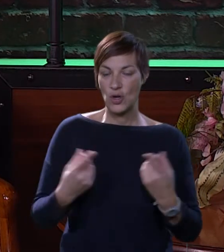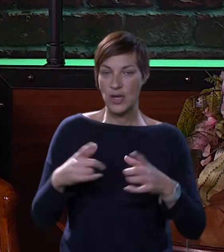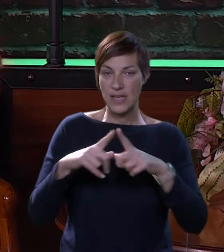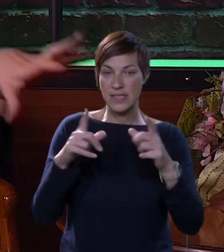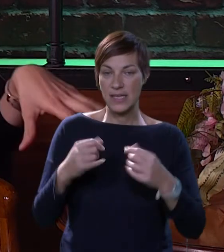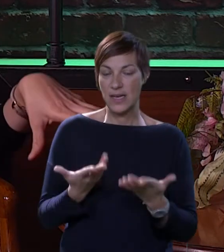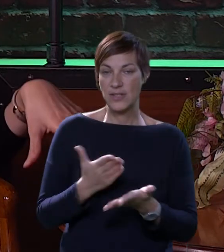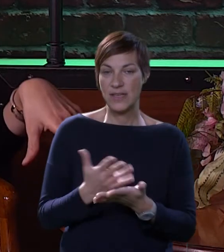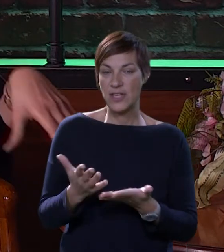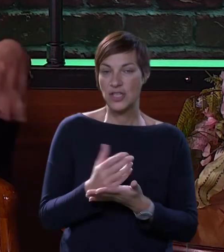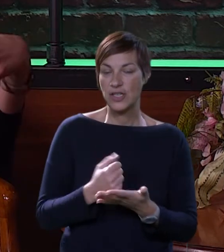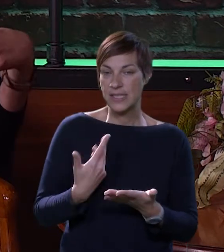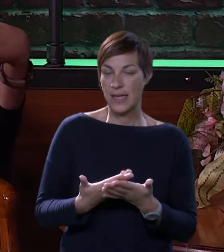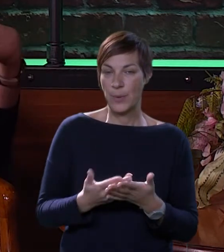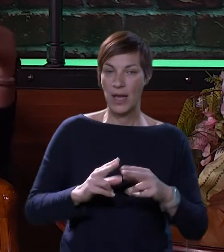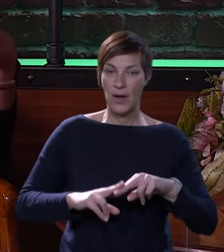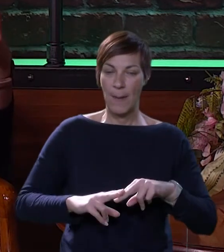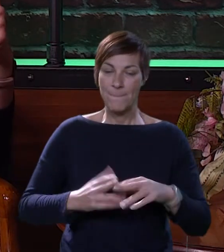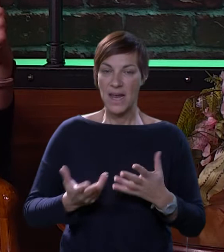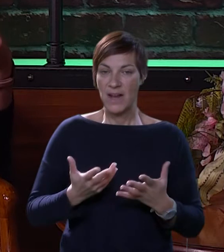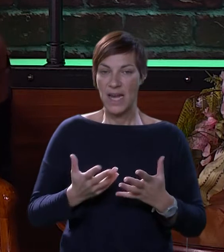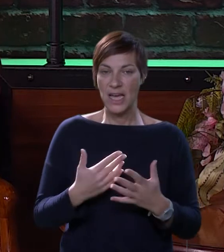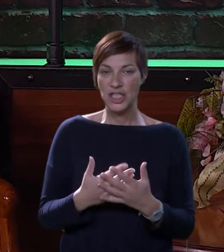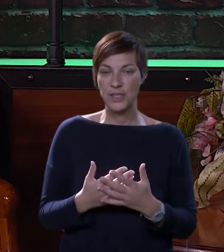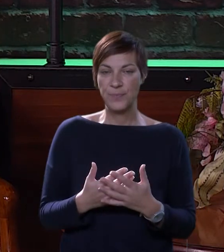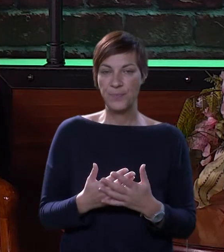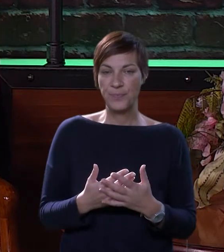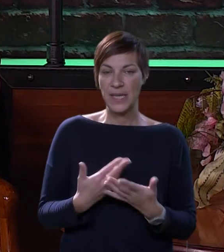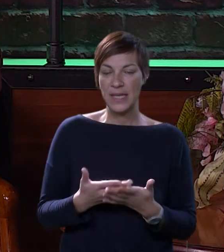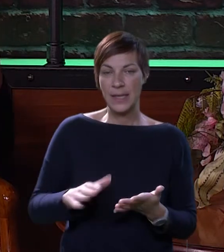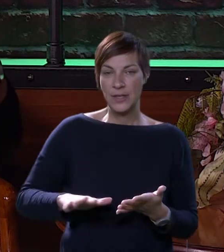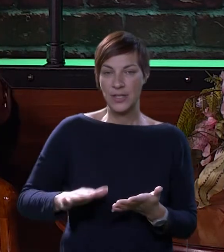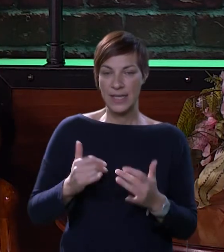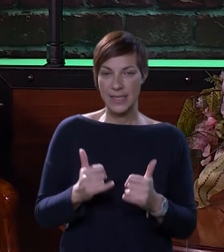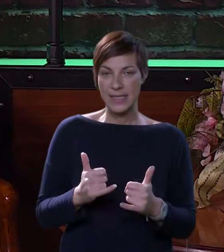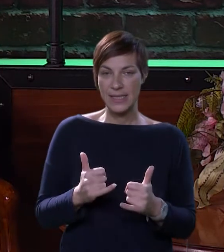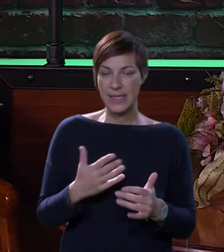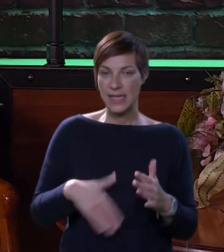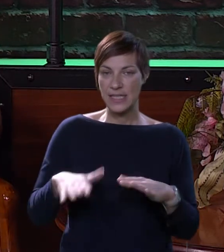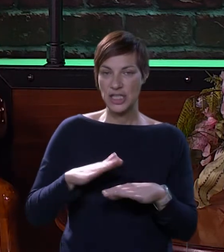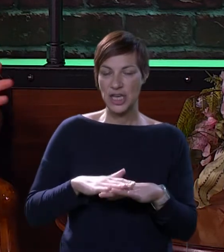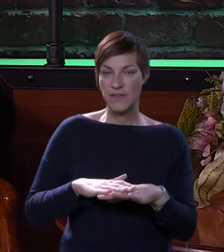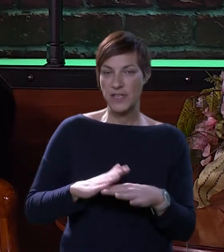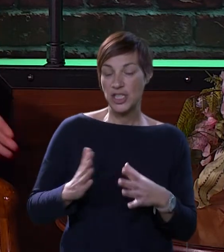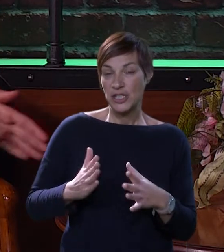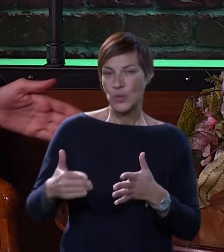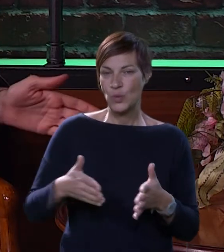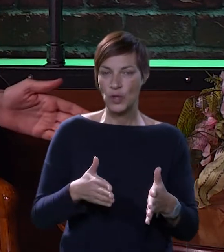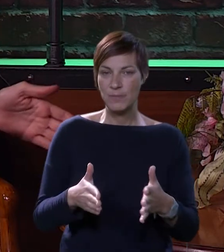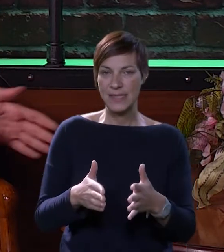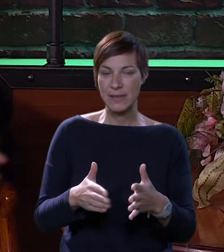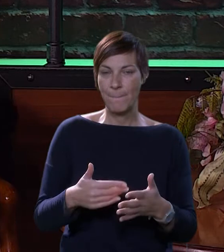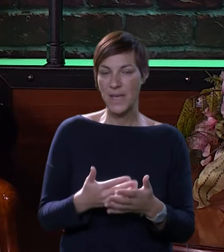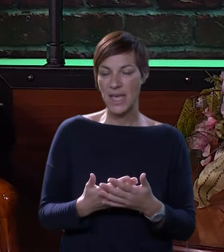nas ekrani, pa ako već se koriste, ajmo ih koristiti onda na pravilan način. Tako da djeca današnja više su možda u tom